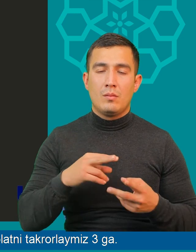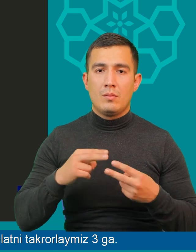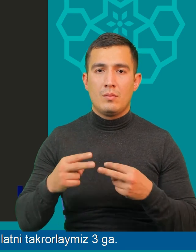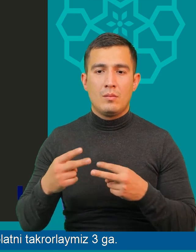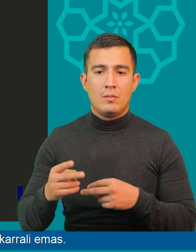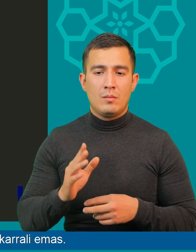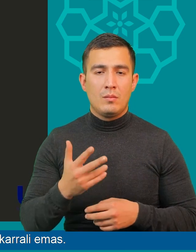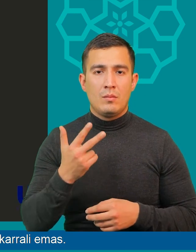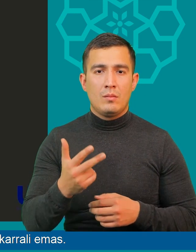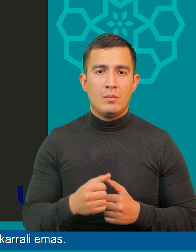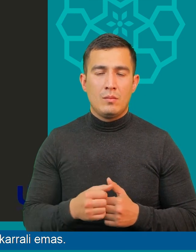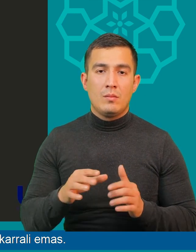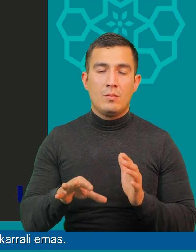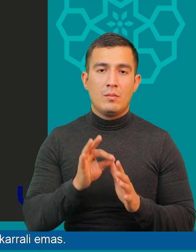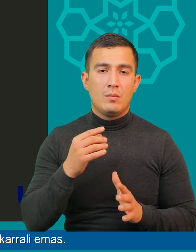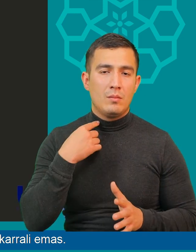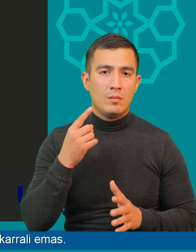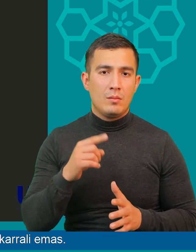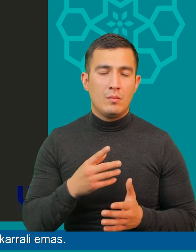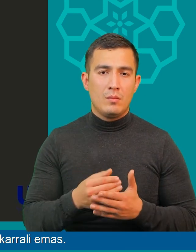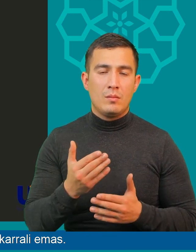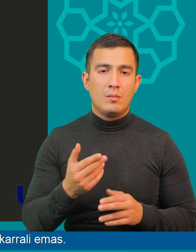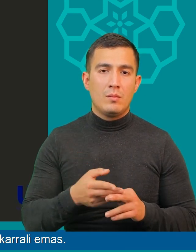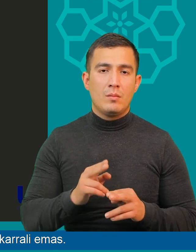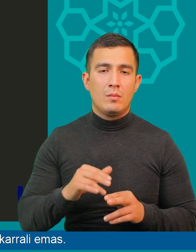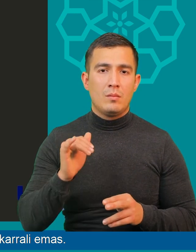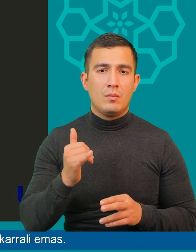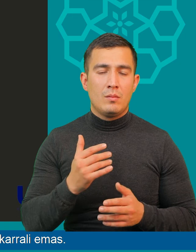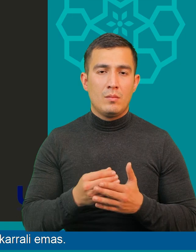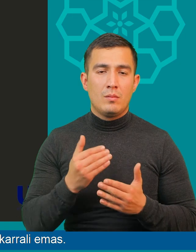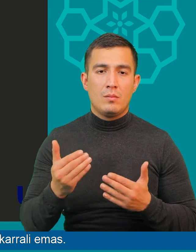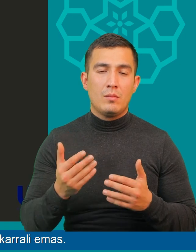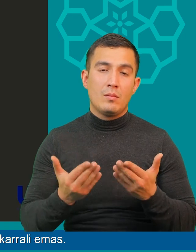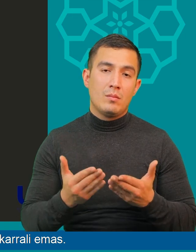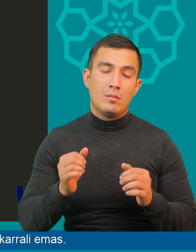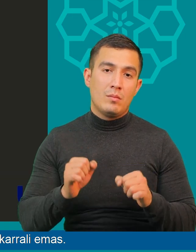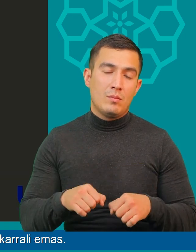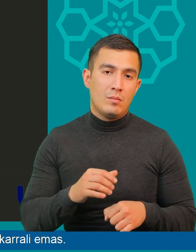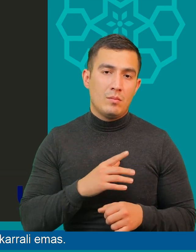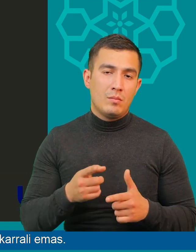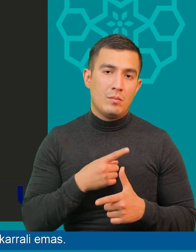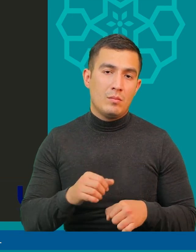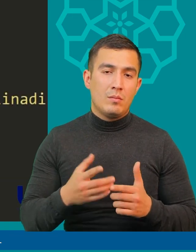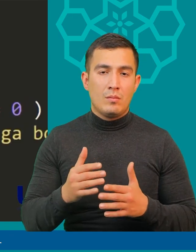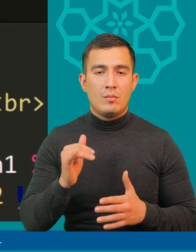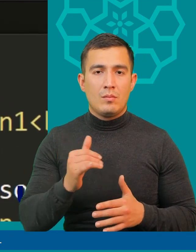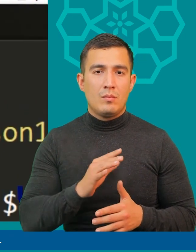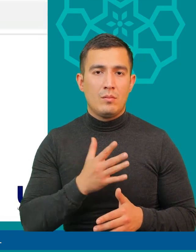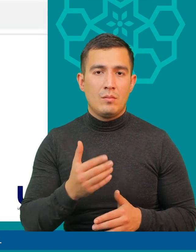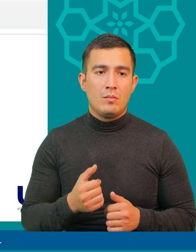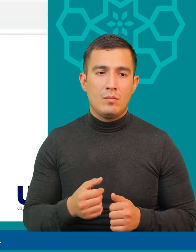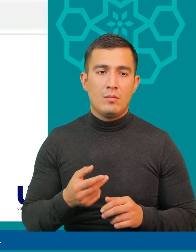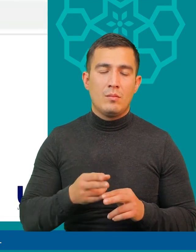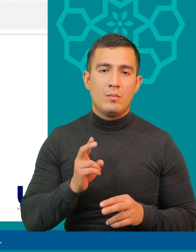takrorlaymiz 3 ga. Tanlangan son 3 ga yoki 2 ga karrali. Aks holda karrali emas. Dasturni